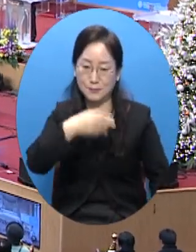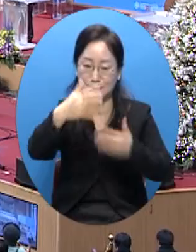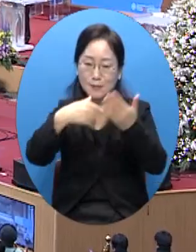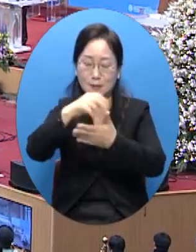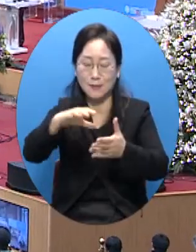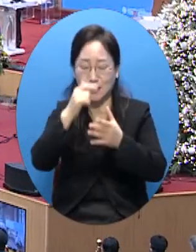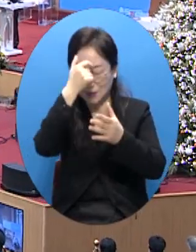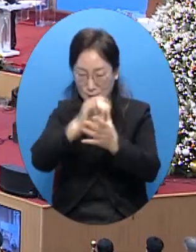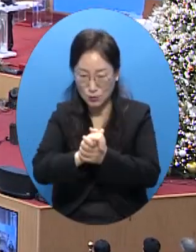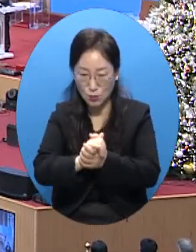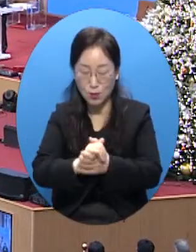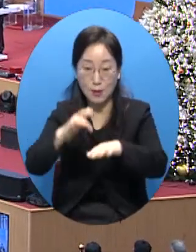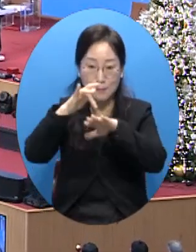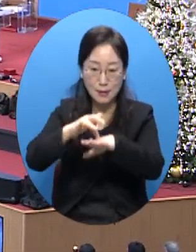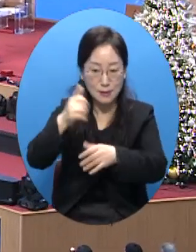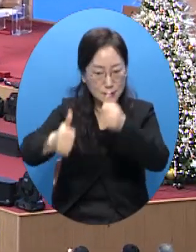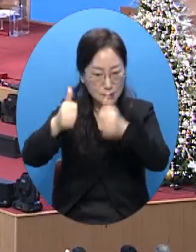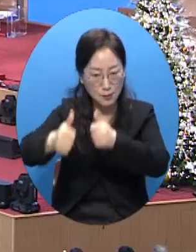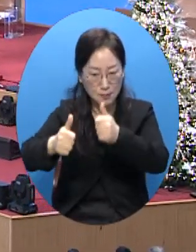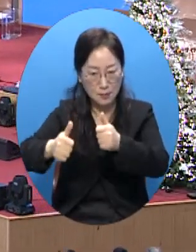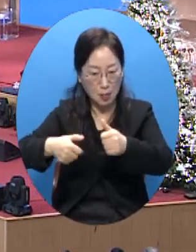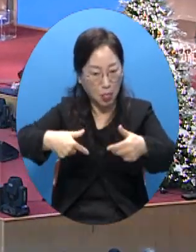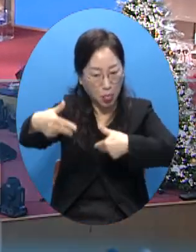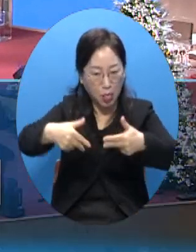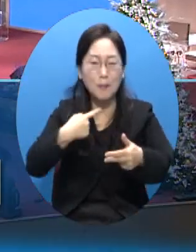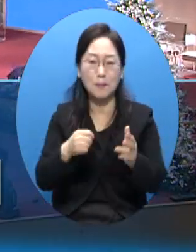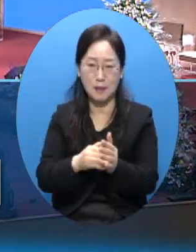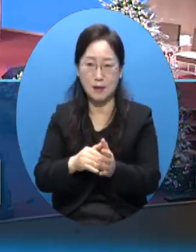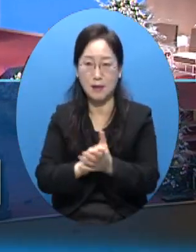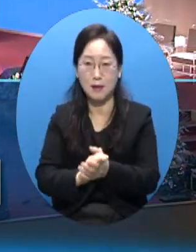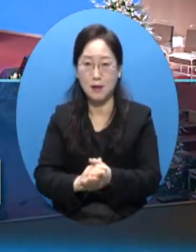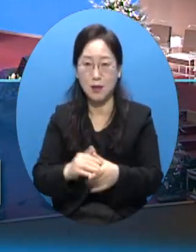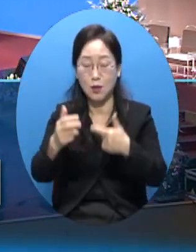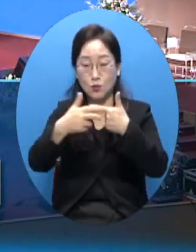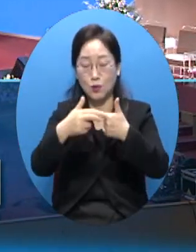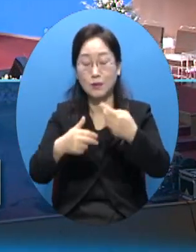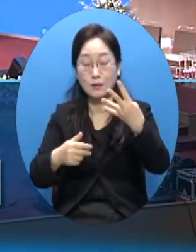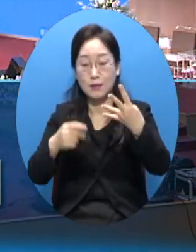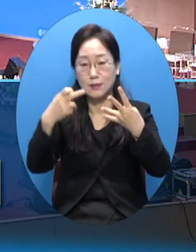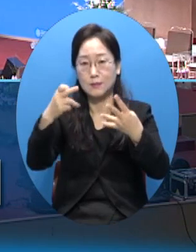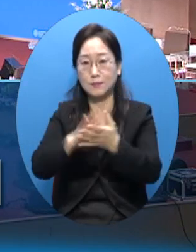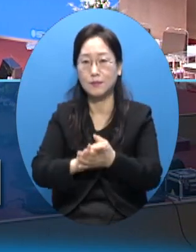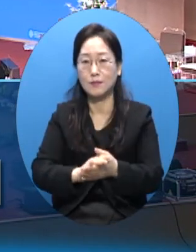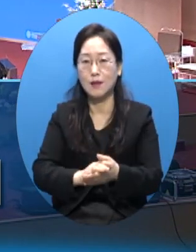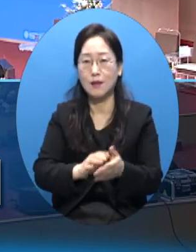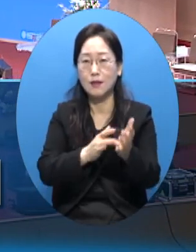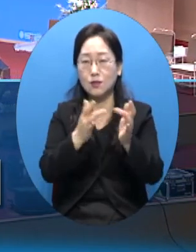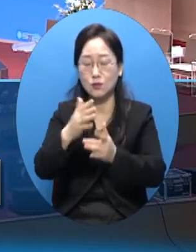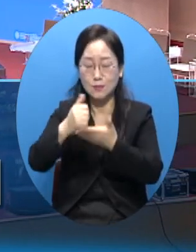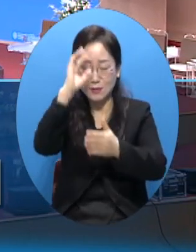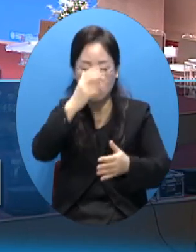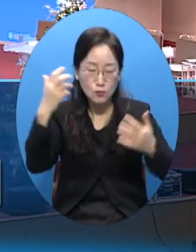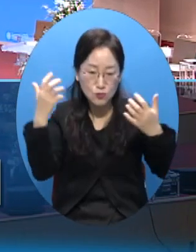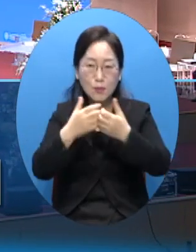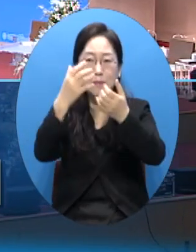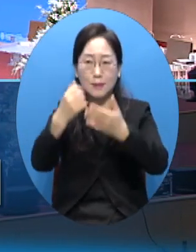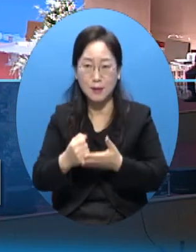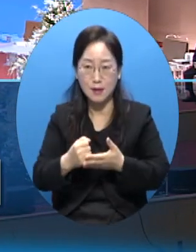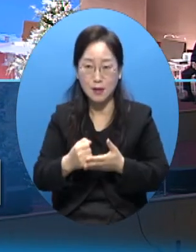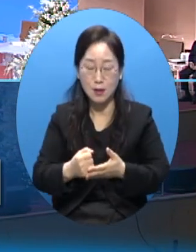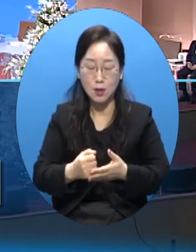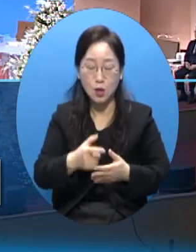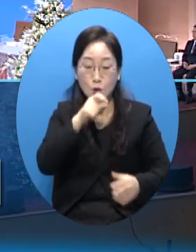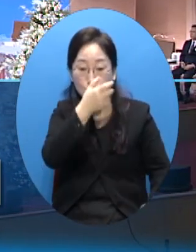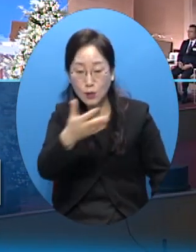마귀의 시험도 받으셨습니다 누가복음 4장 1절 2절입니다 예수께서 성령의 충만함을 입어 유대 강에서 돌아오사